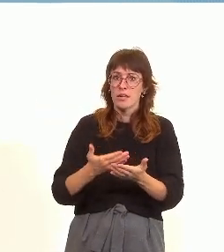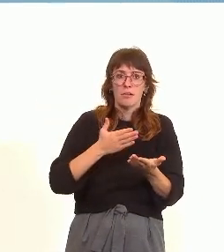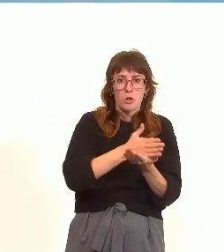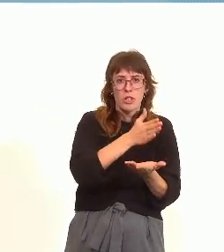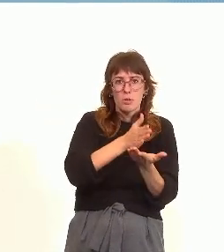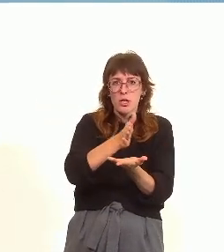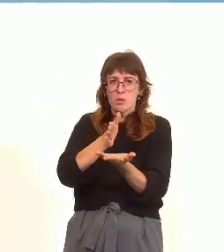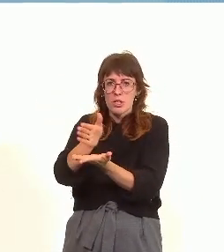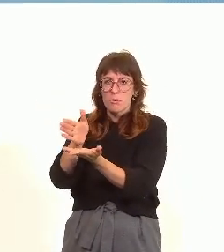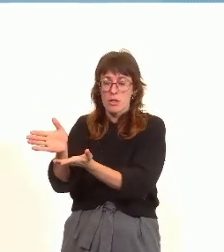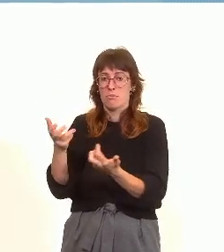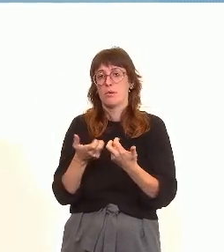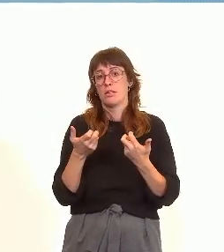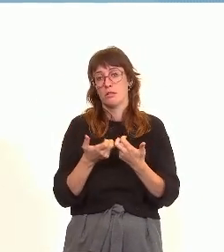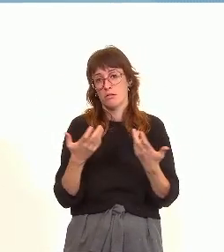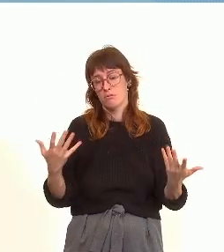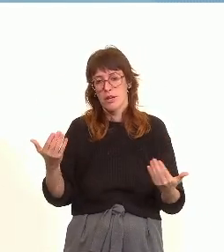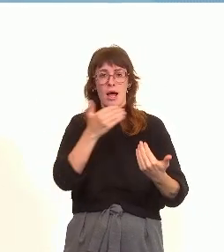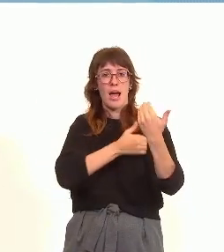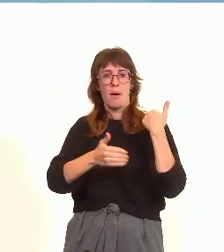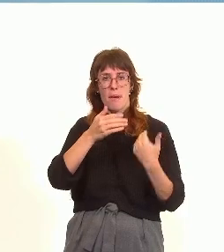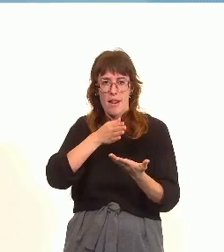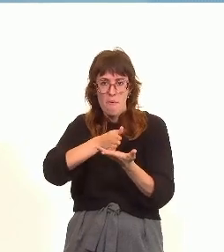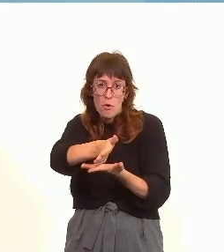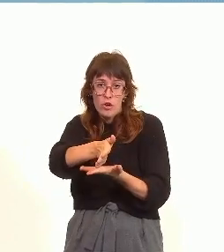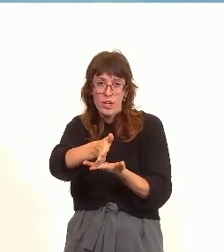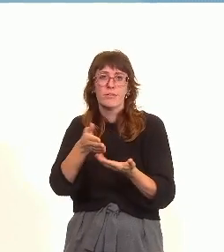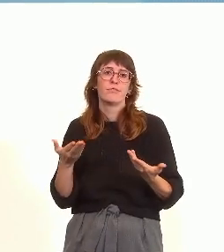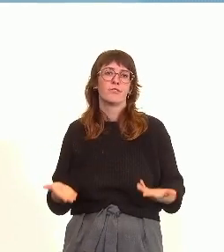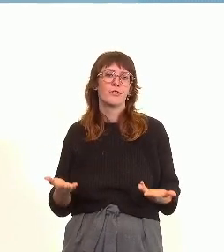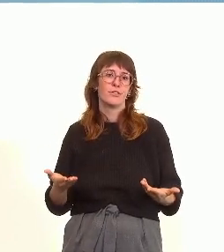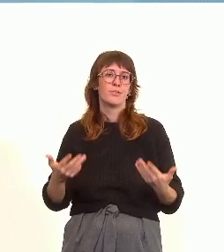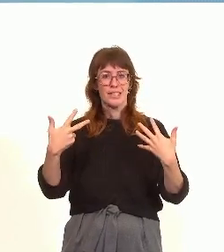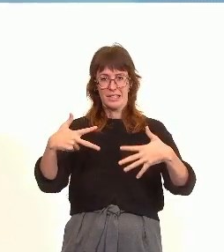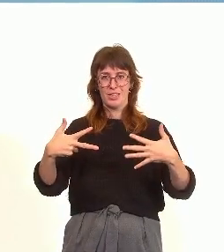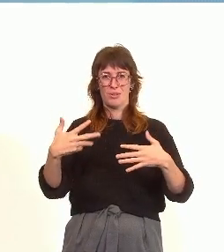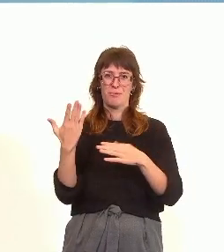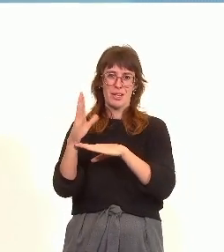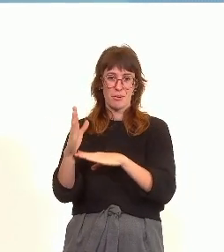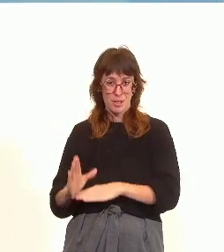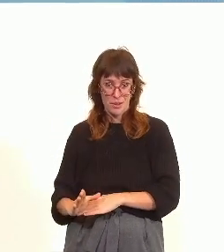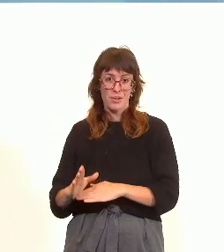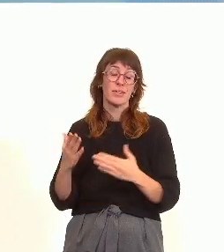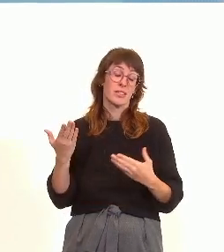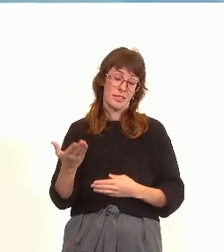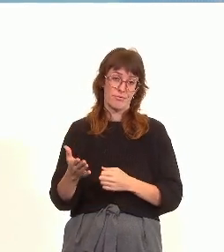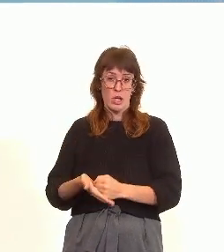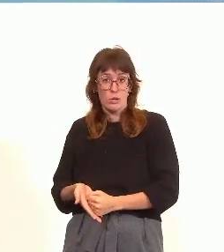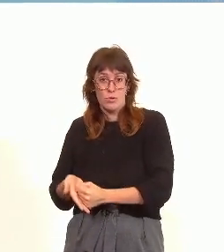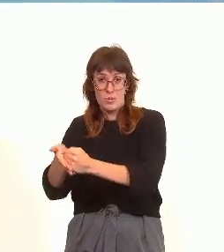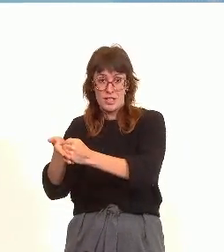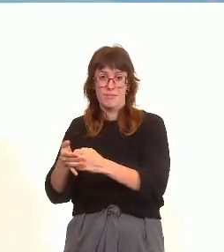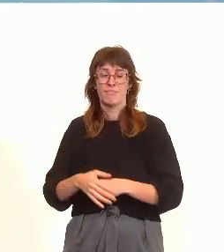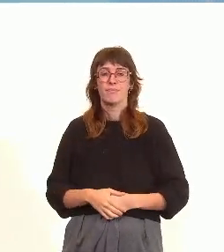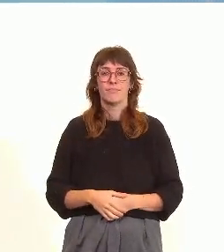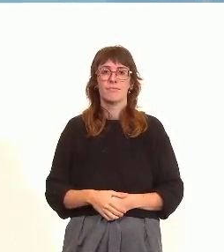nous parlons aujourd'hui, qui permet de soutenir l'innovation en matière de participation, on l'a fait à la fois sur ce qu'on appelle la gouvernance, c'est-à-dire